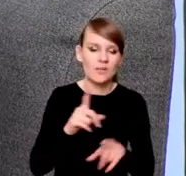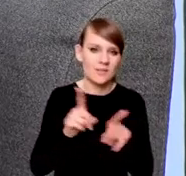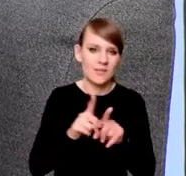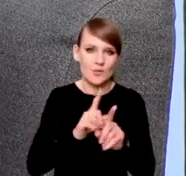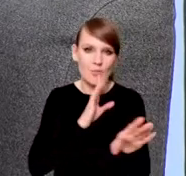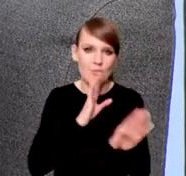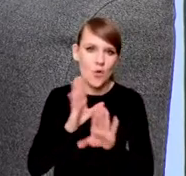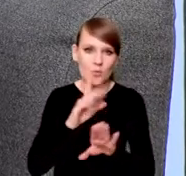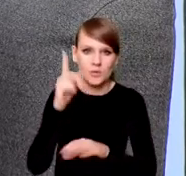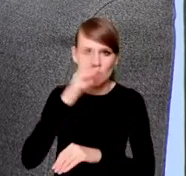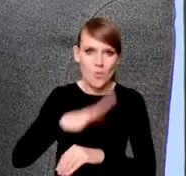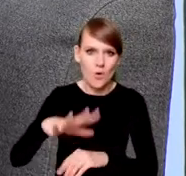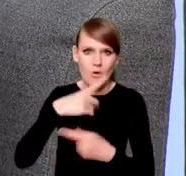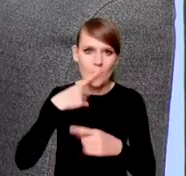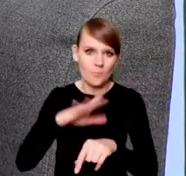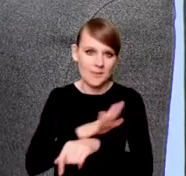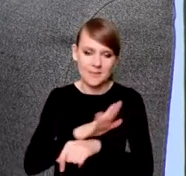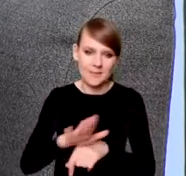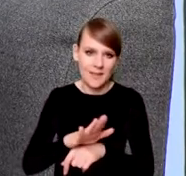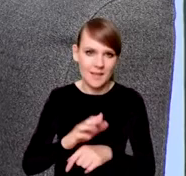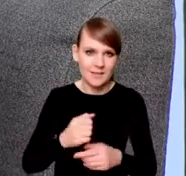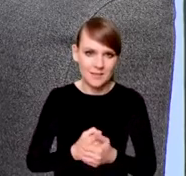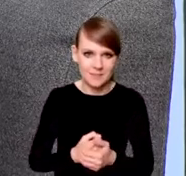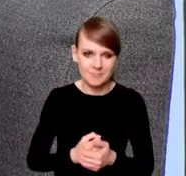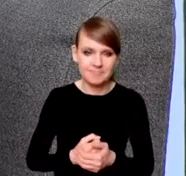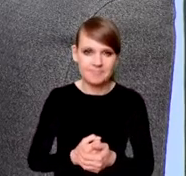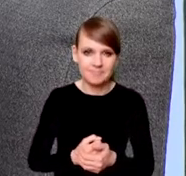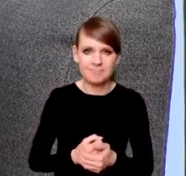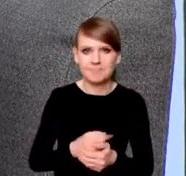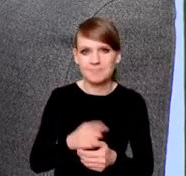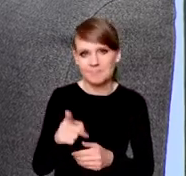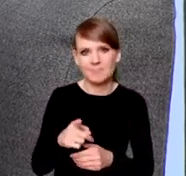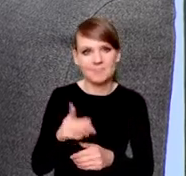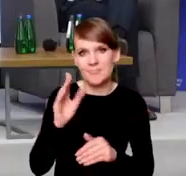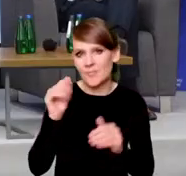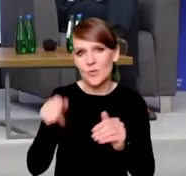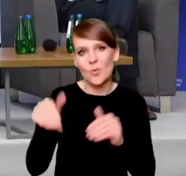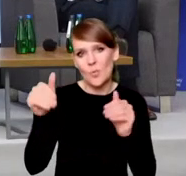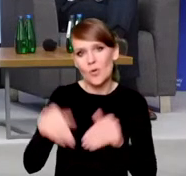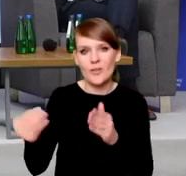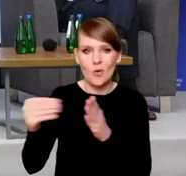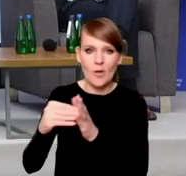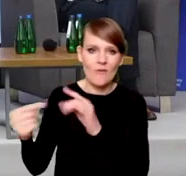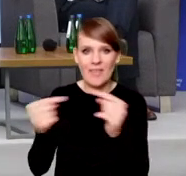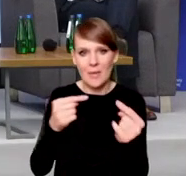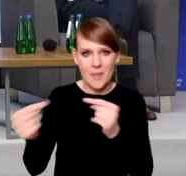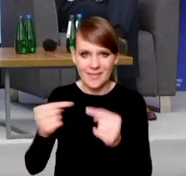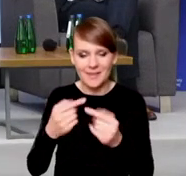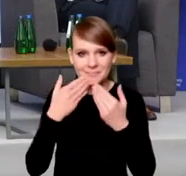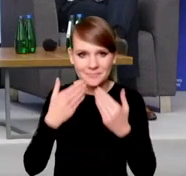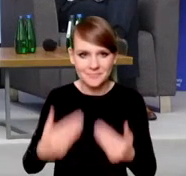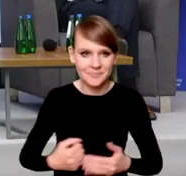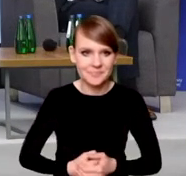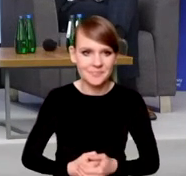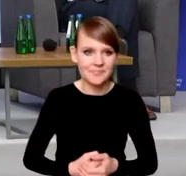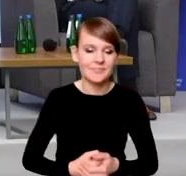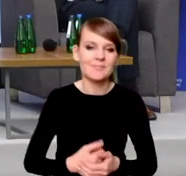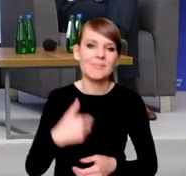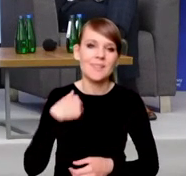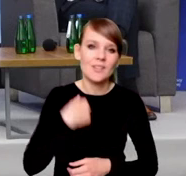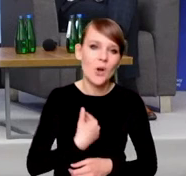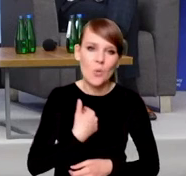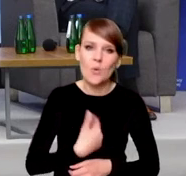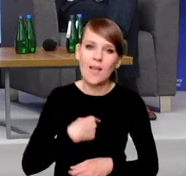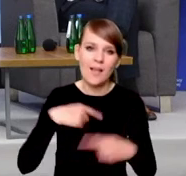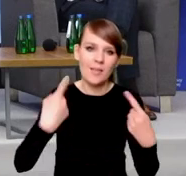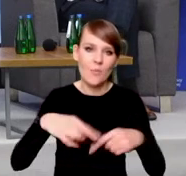biznesu i w tym zakresie moglibyśmy też pewnie toczyć kolejną debatę. Dziękuję. Jak ja żałuję, że ja nie skończyłem